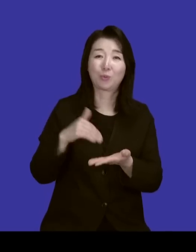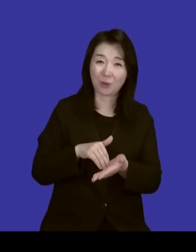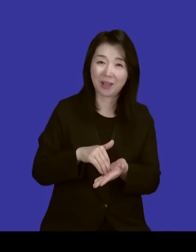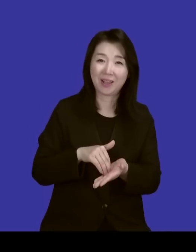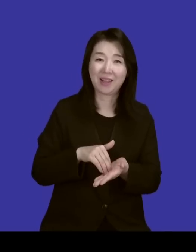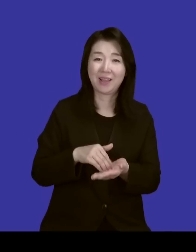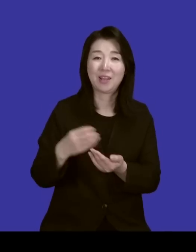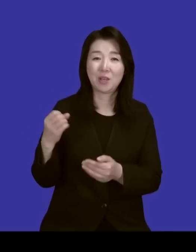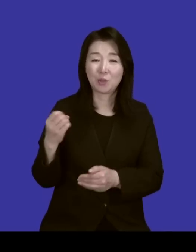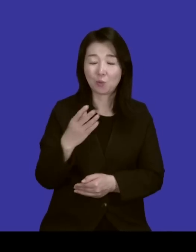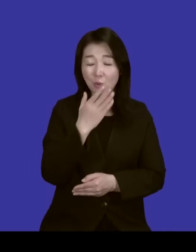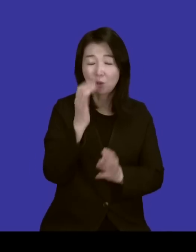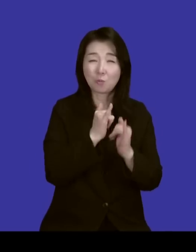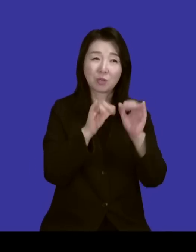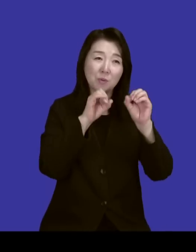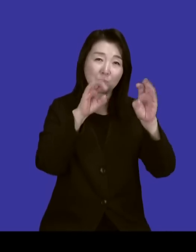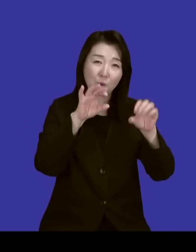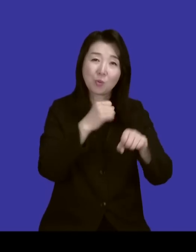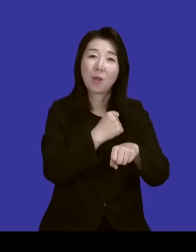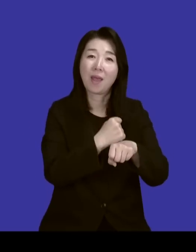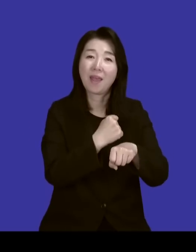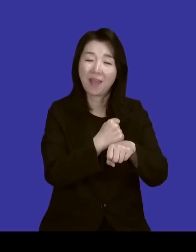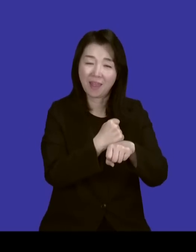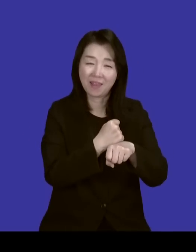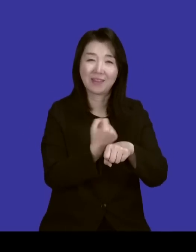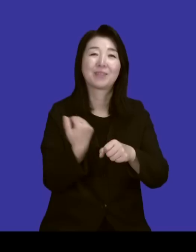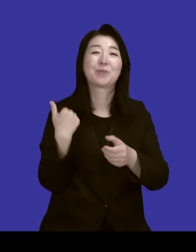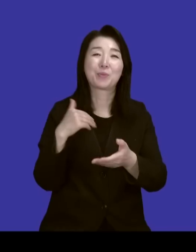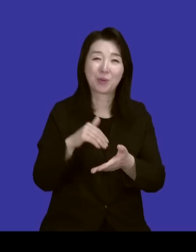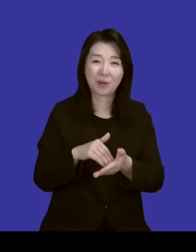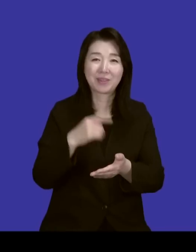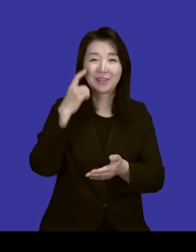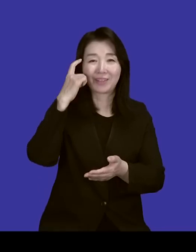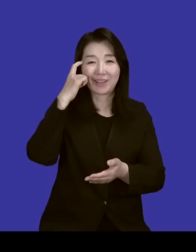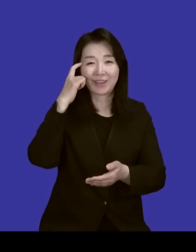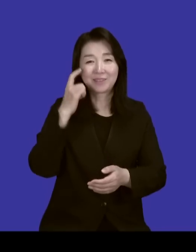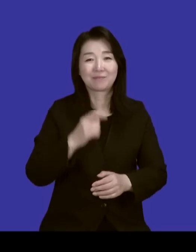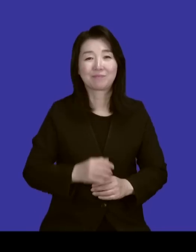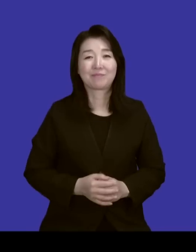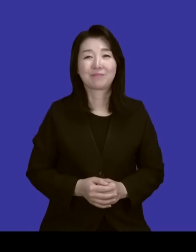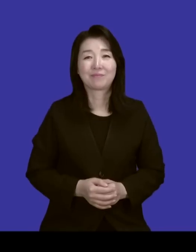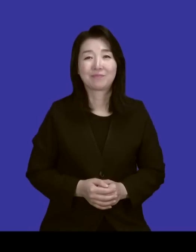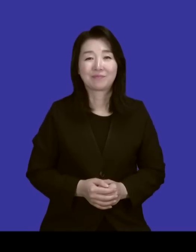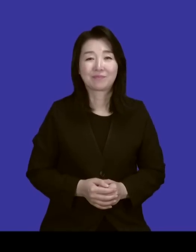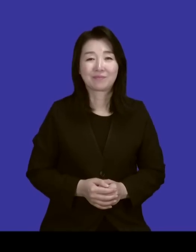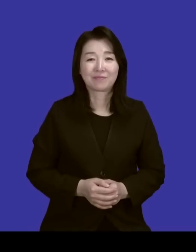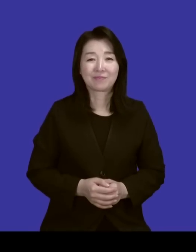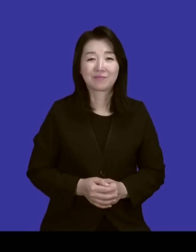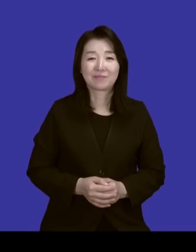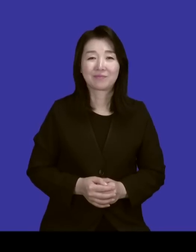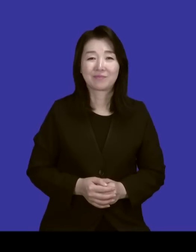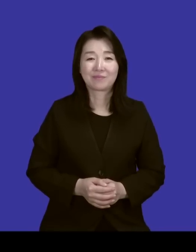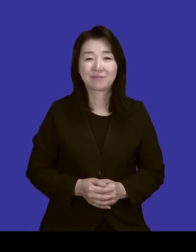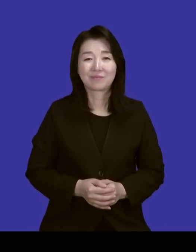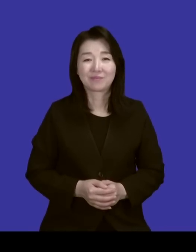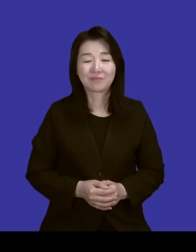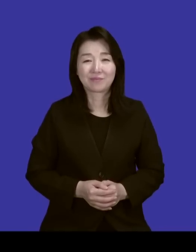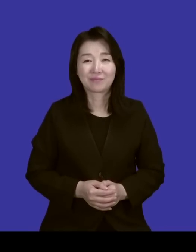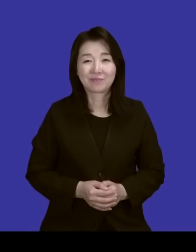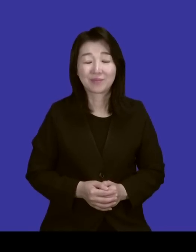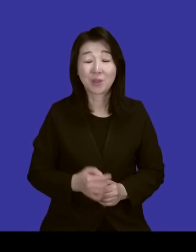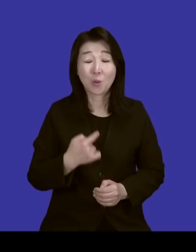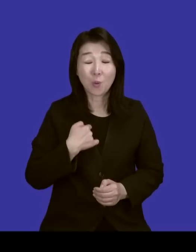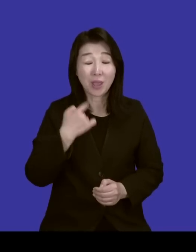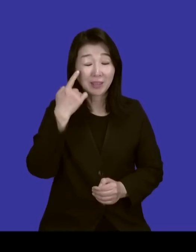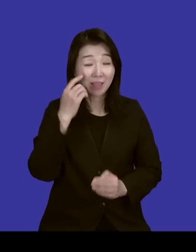또 젊은이들에게 전도하고 그 자리로 돌아와야겠다 생각하고 예. 저는 이제 전적으로